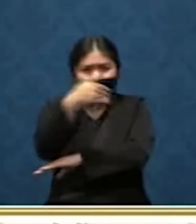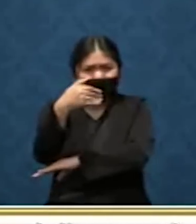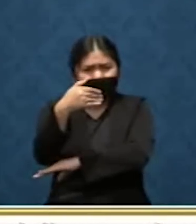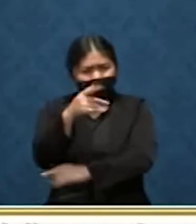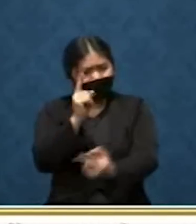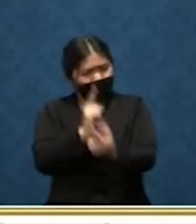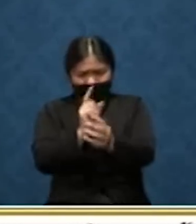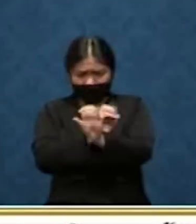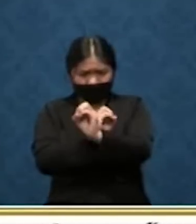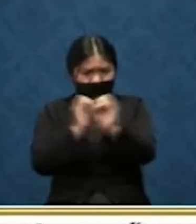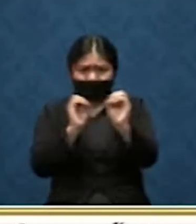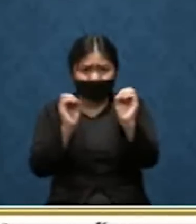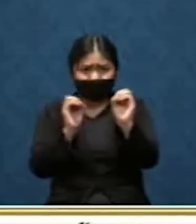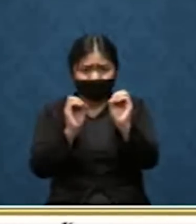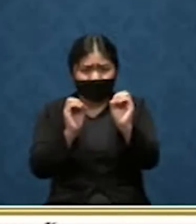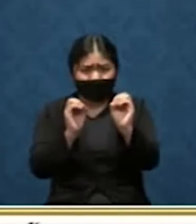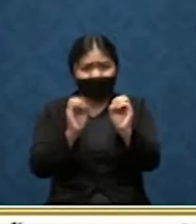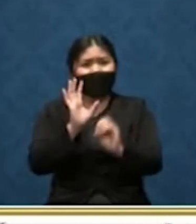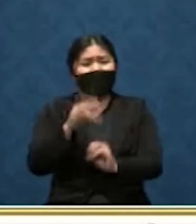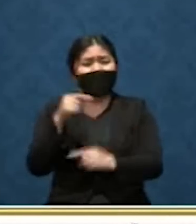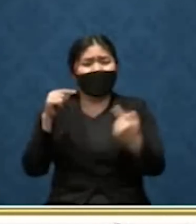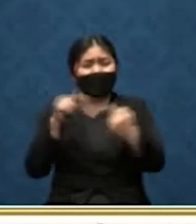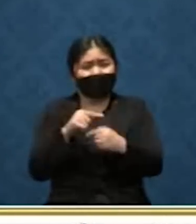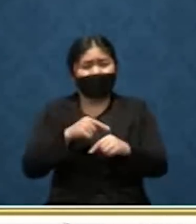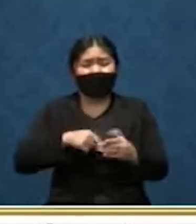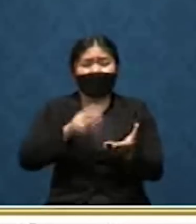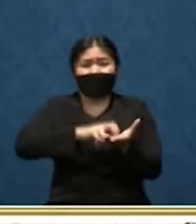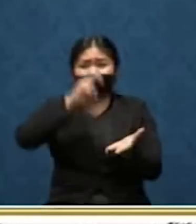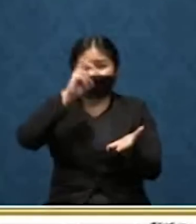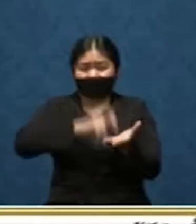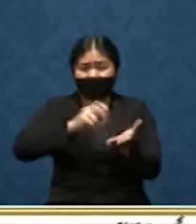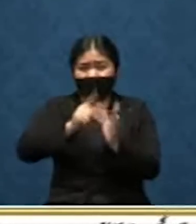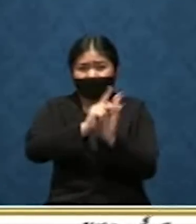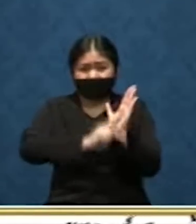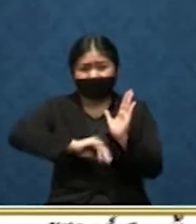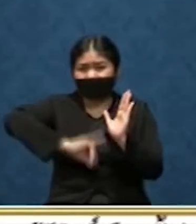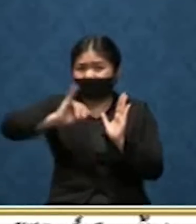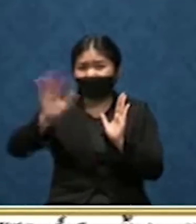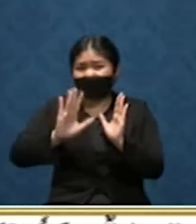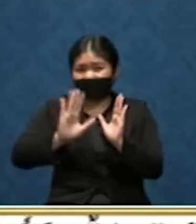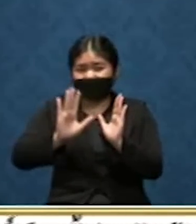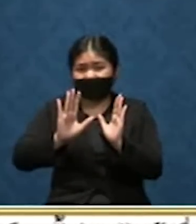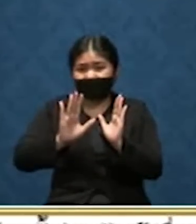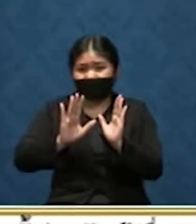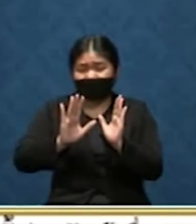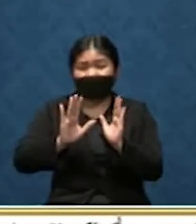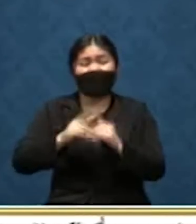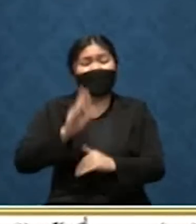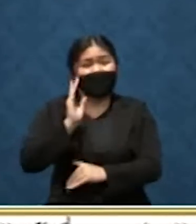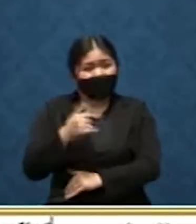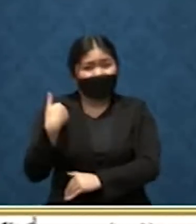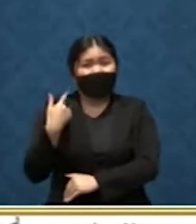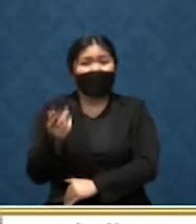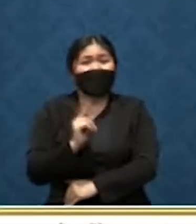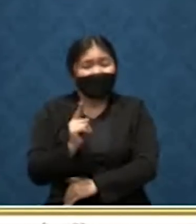เจอชอสมาคมนเลยครับไม่ใช่สมาคมที่จดจัดตั้งอย่างถูกกฎหมายนี่คือสมาคมเถื่อนดๆนเองและไม่ใช่